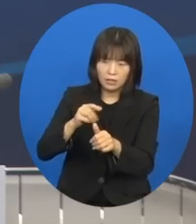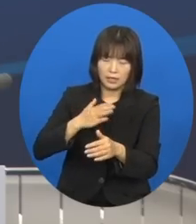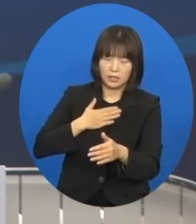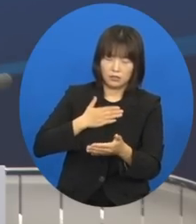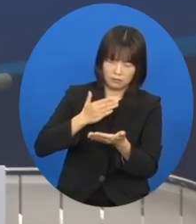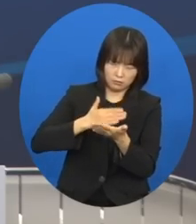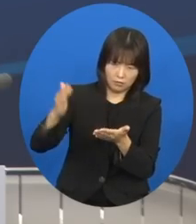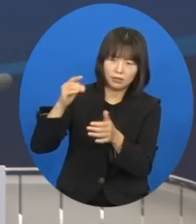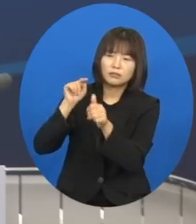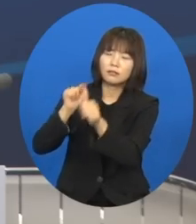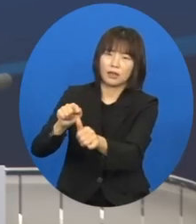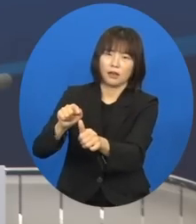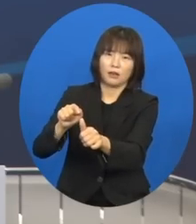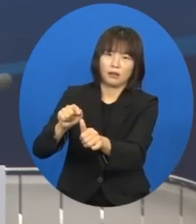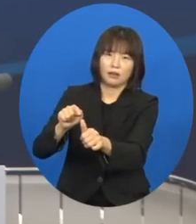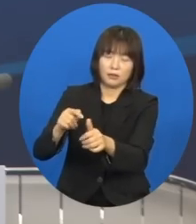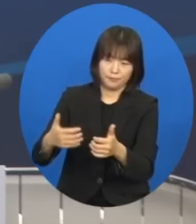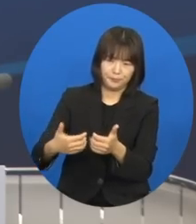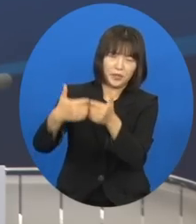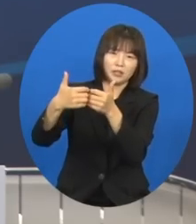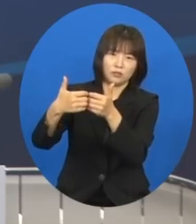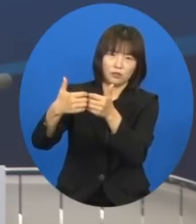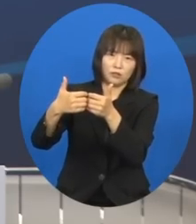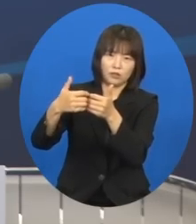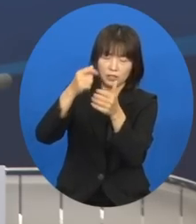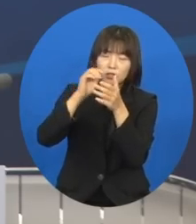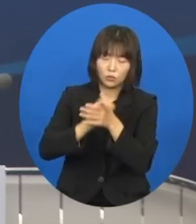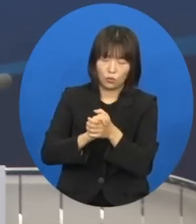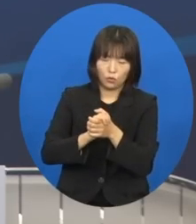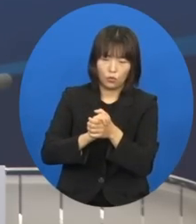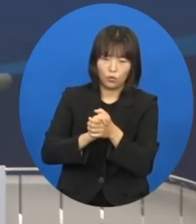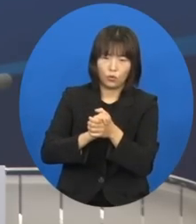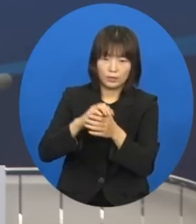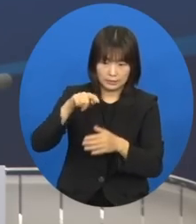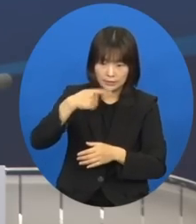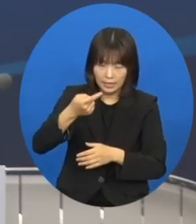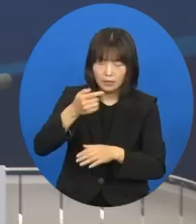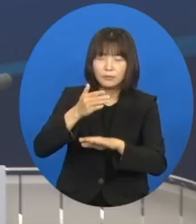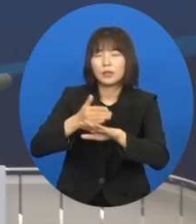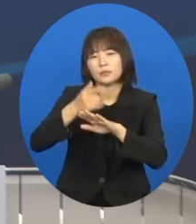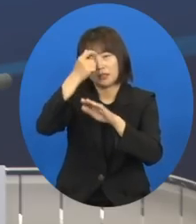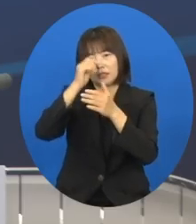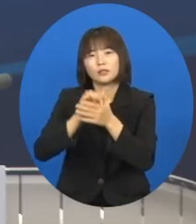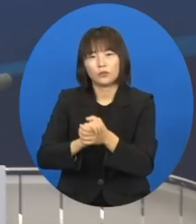그러고 나서 그 다음에 감사기도입니다.